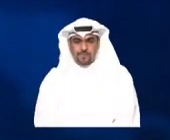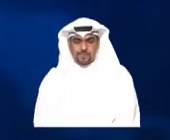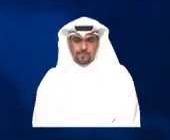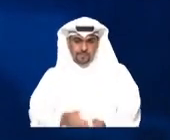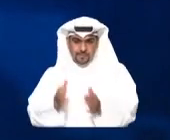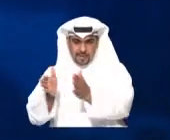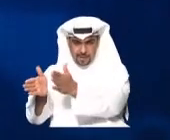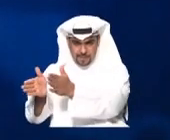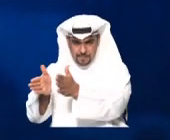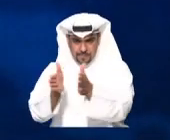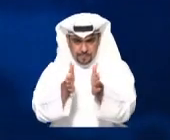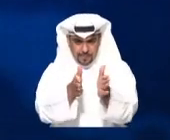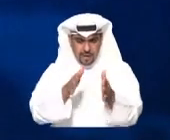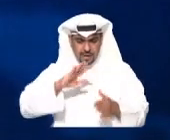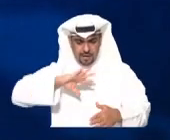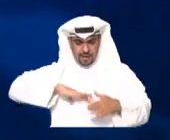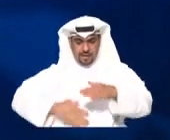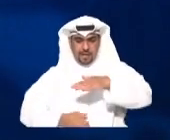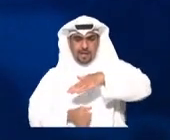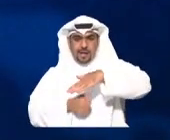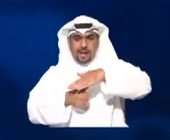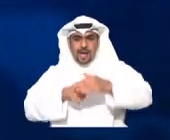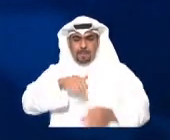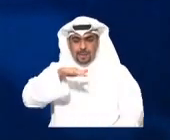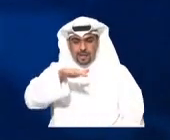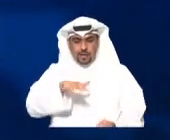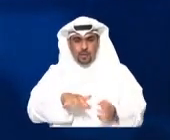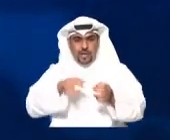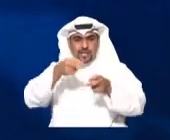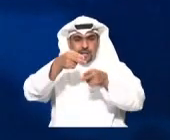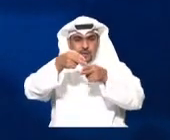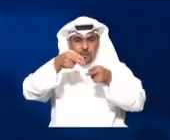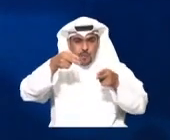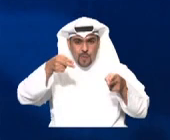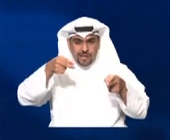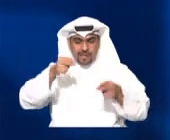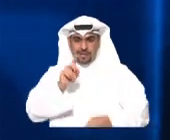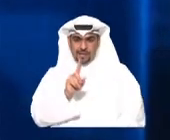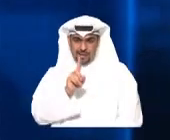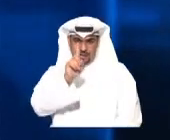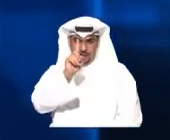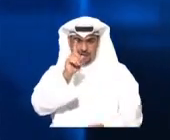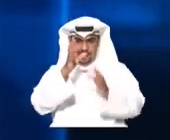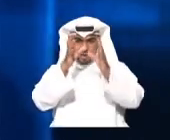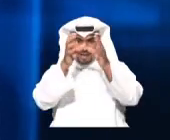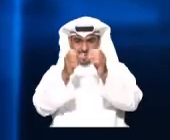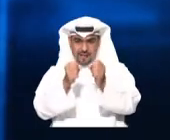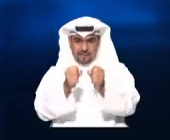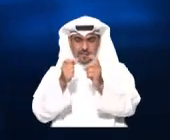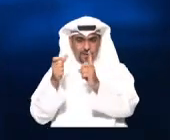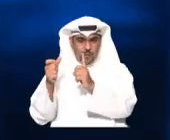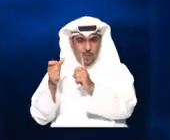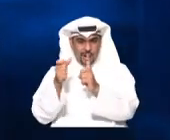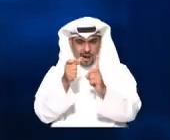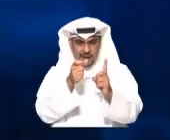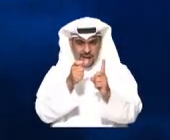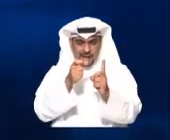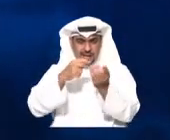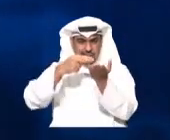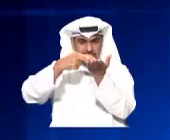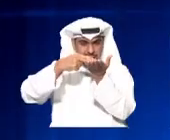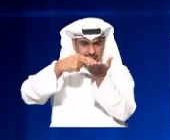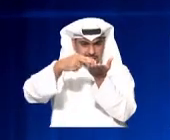بعث حضرة صاحب السمو أمير البلاد الشيخ نواف الأحمد الجابر الصباح حفظه الله ورعاه ببرقية تعزية إلى فخامة